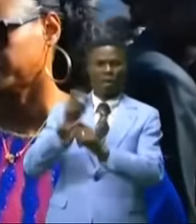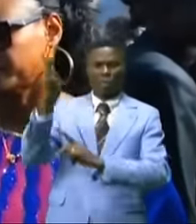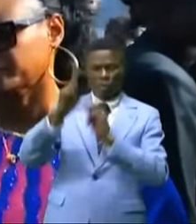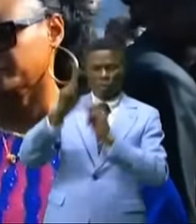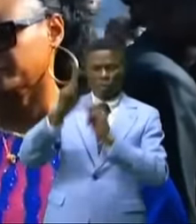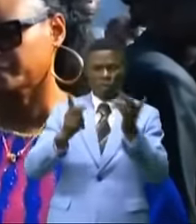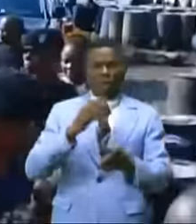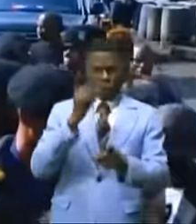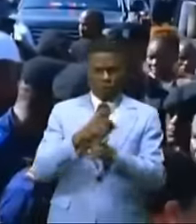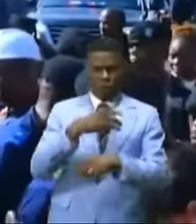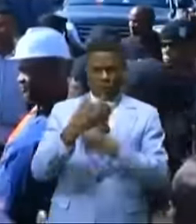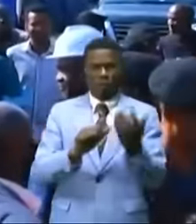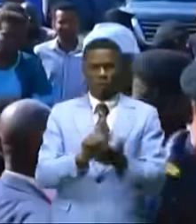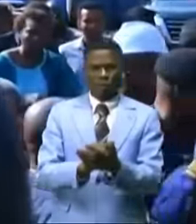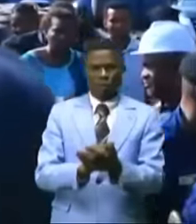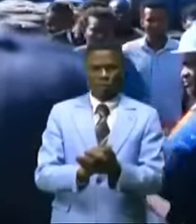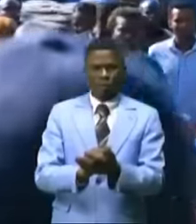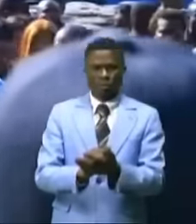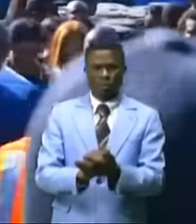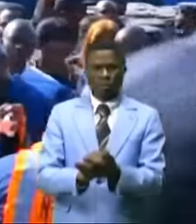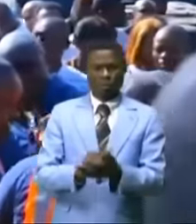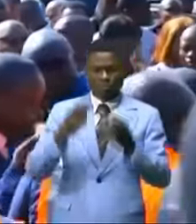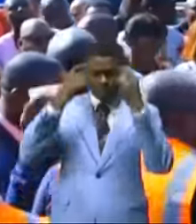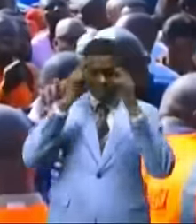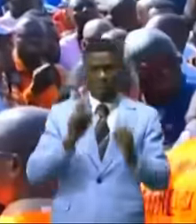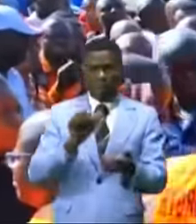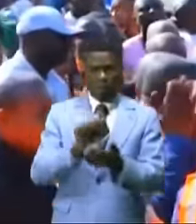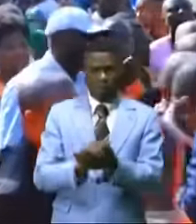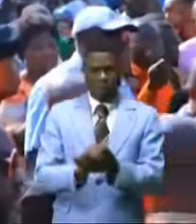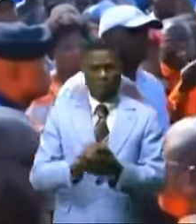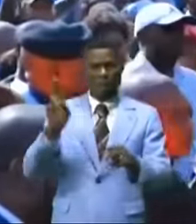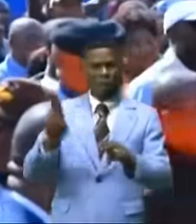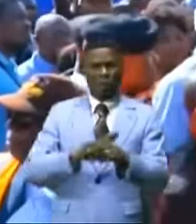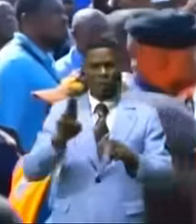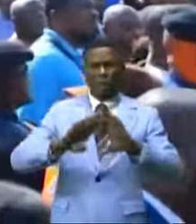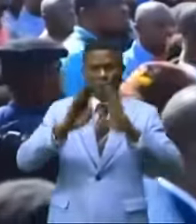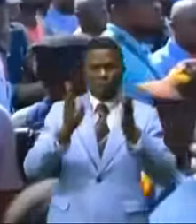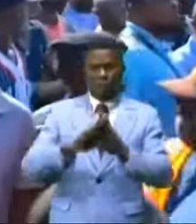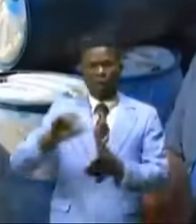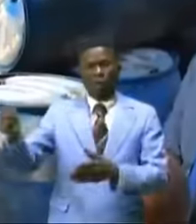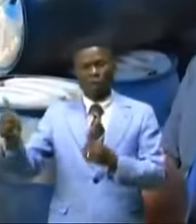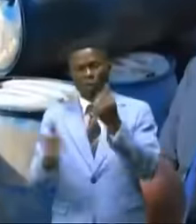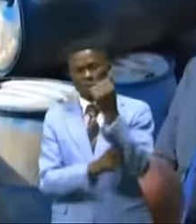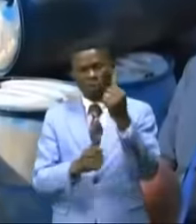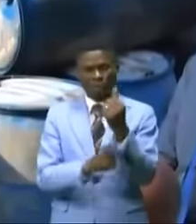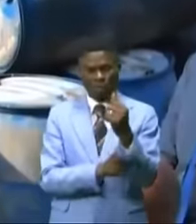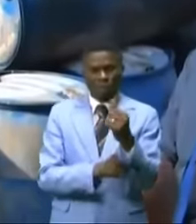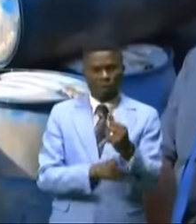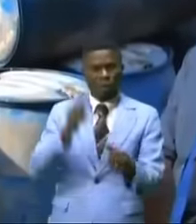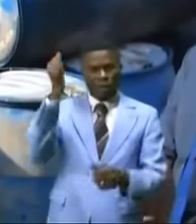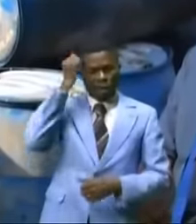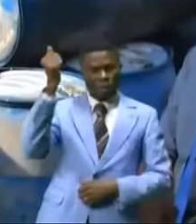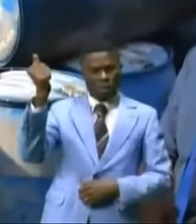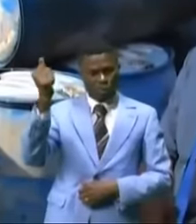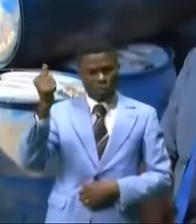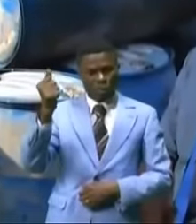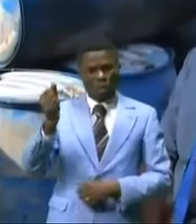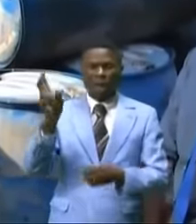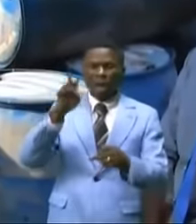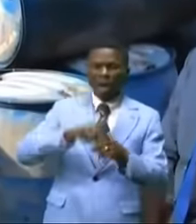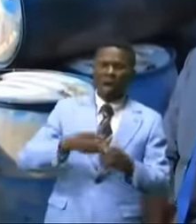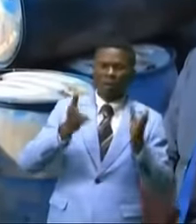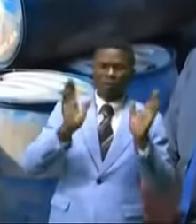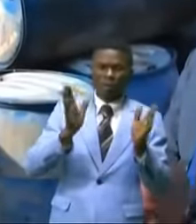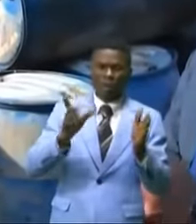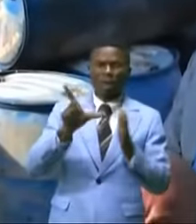train d'être fait. Rappelant que cette mesure est applicable à tous les revendeurs qui écoulent les produits pétroliers en violation